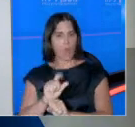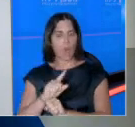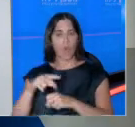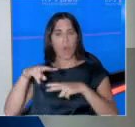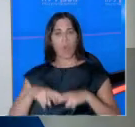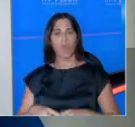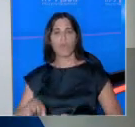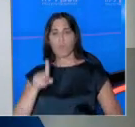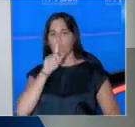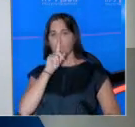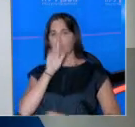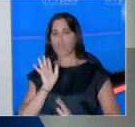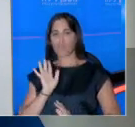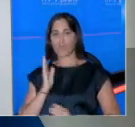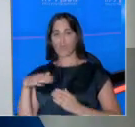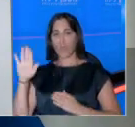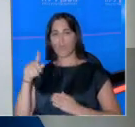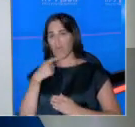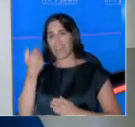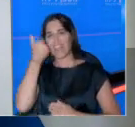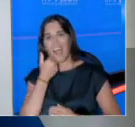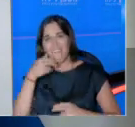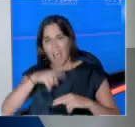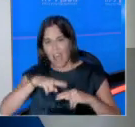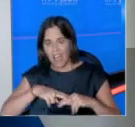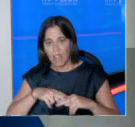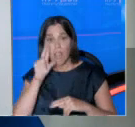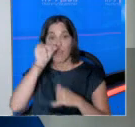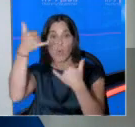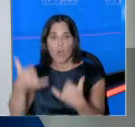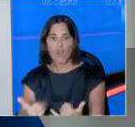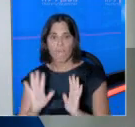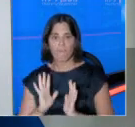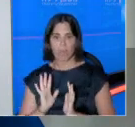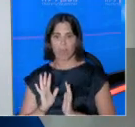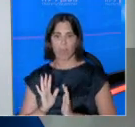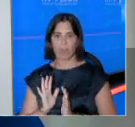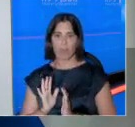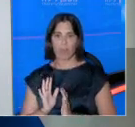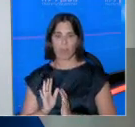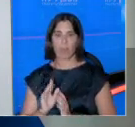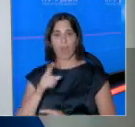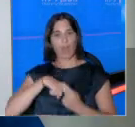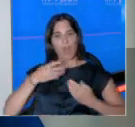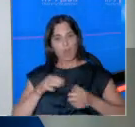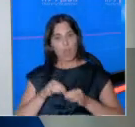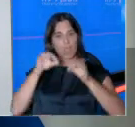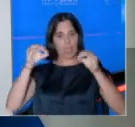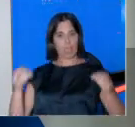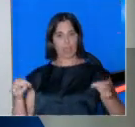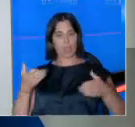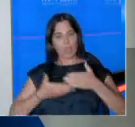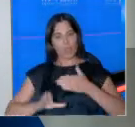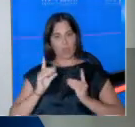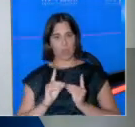רוב דומם. אל תגידו חבל אחר כך, דברו עכשיו. אנחנו יוצאים לדרך.